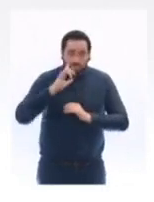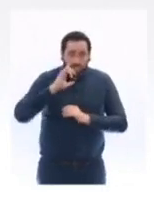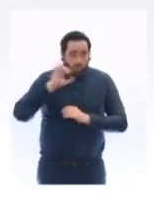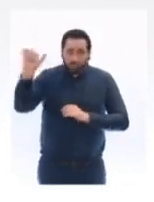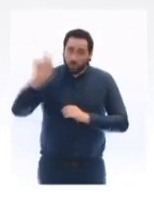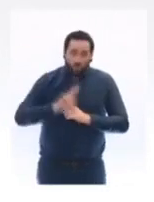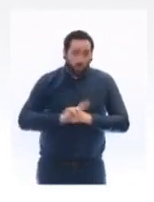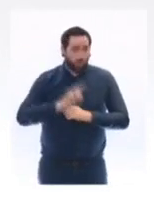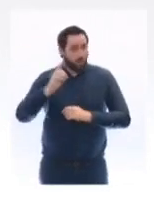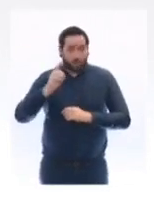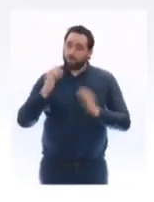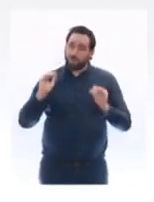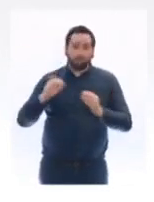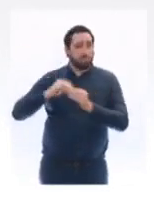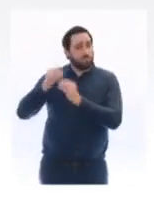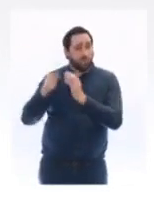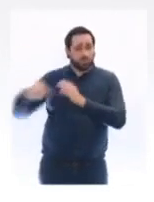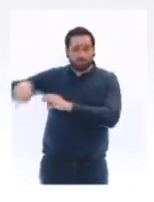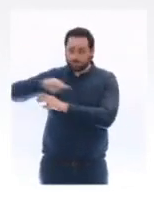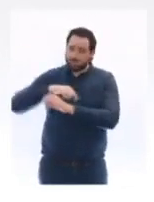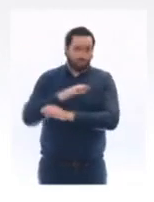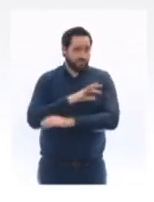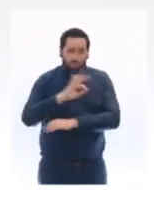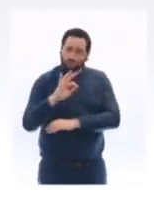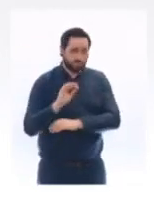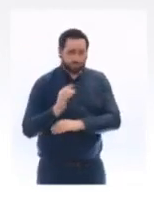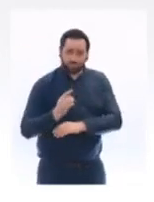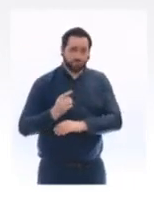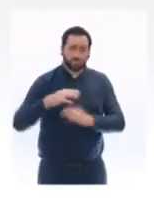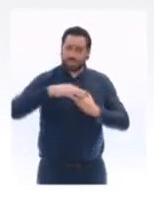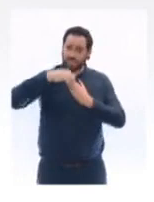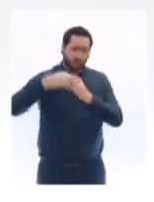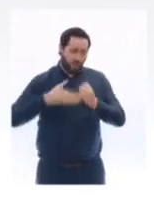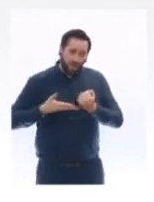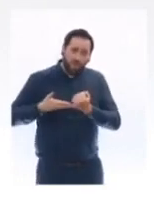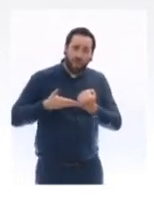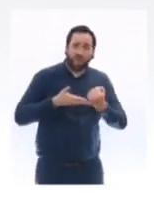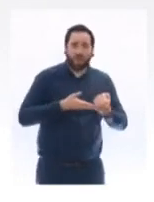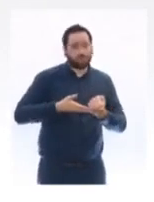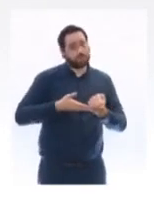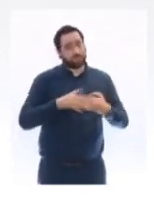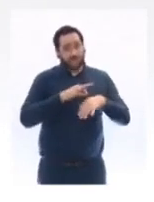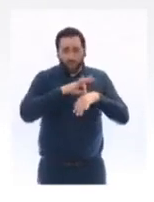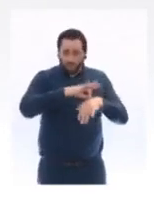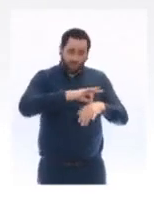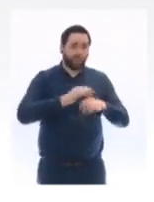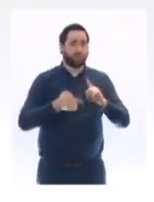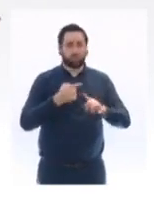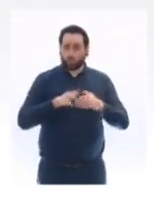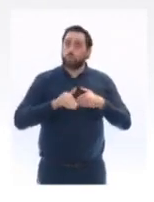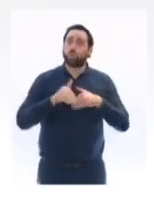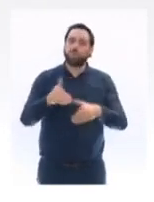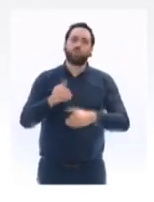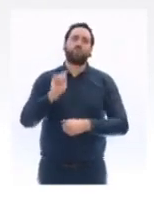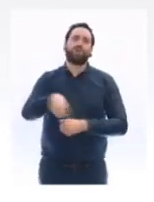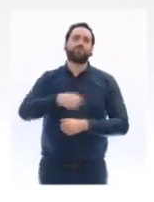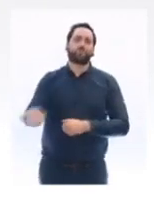Des mesures spécifiques complémentaires seront mises en place pour tous ceux qui ne seraient pas concernés par les mesures